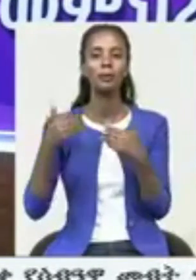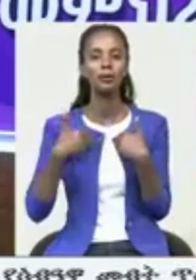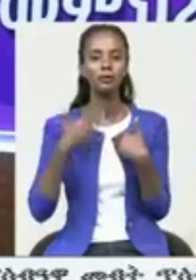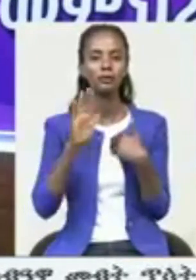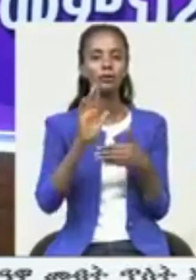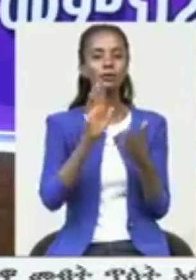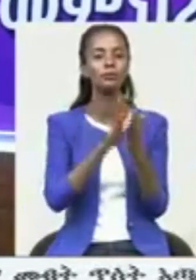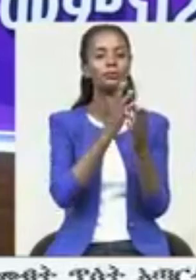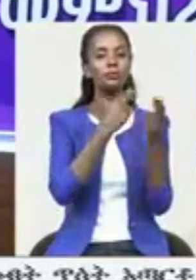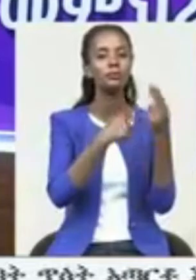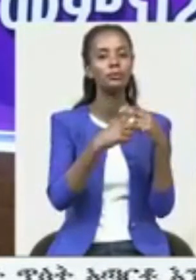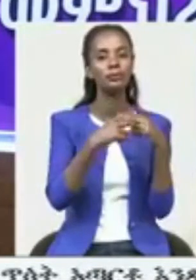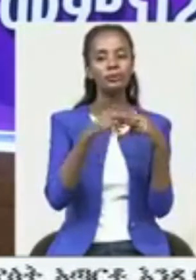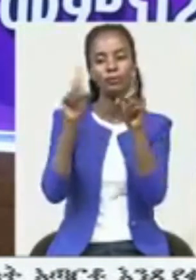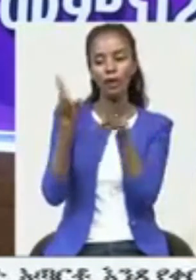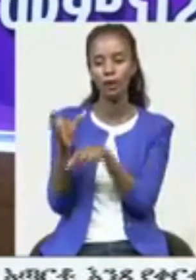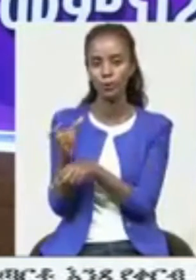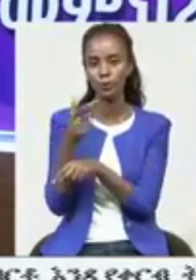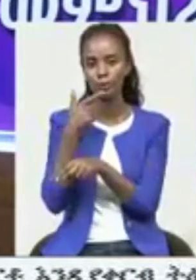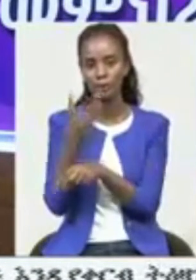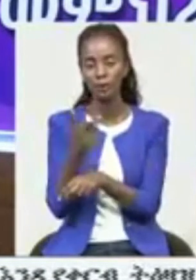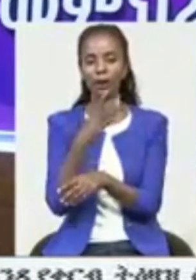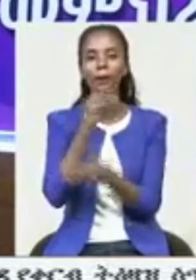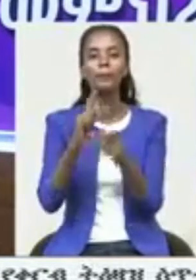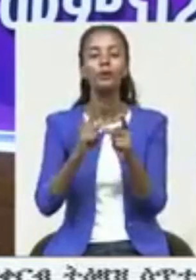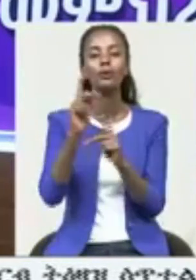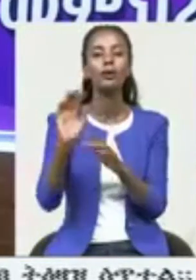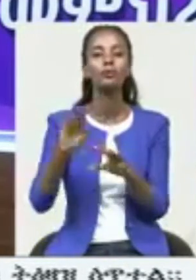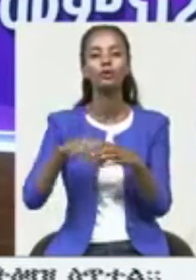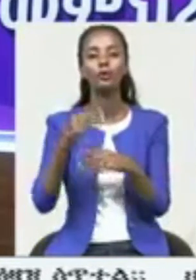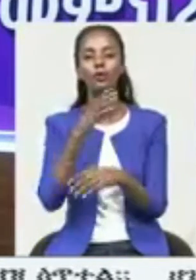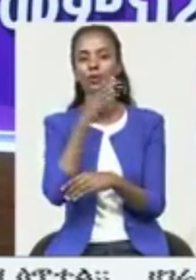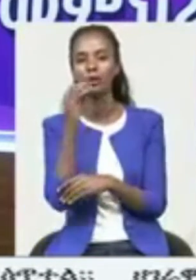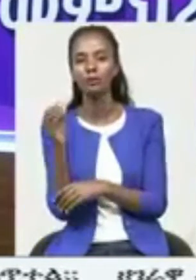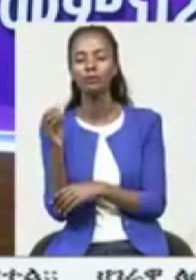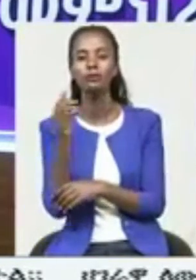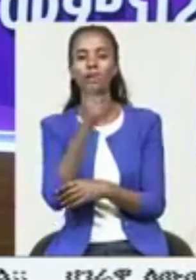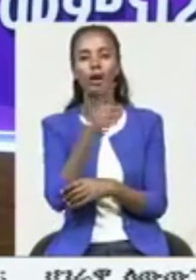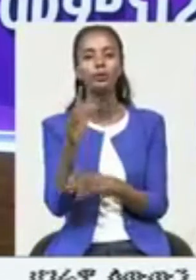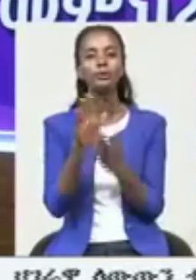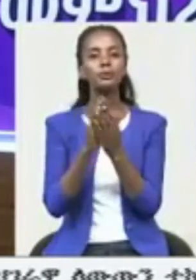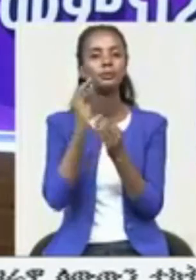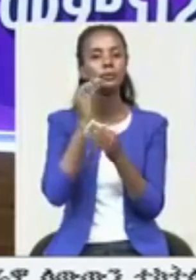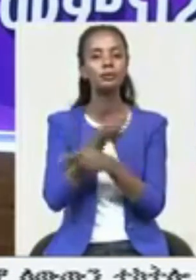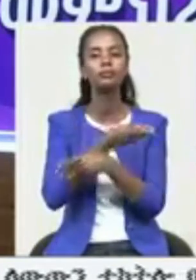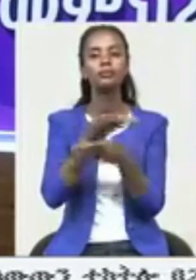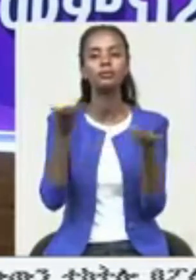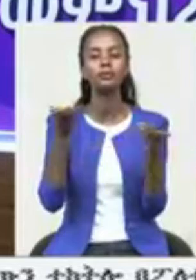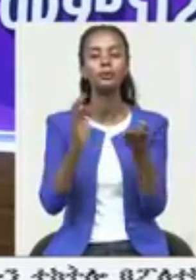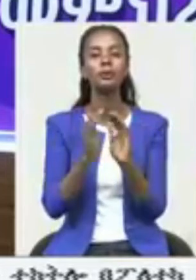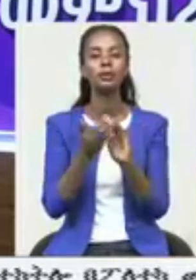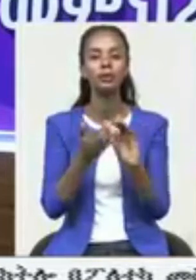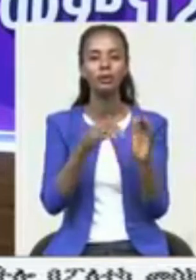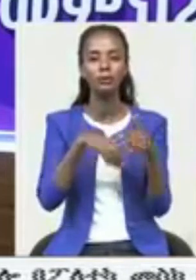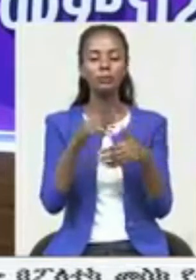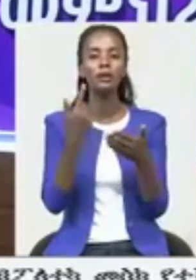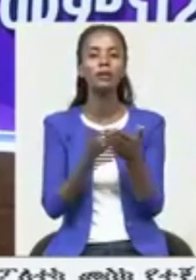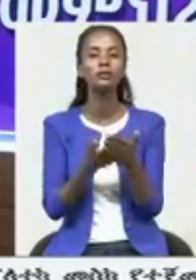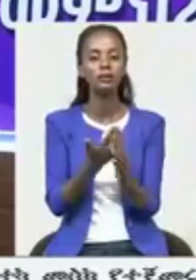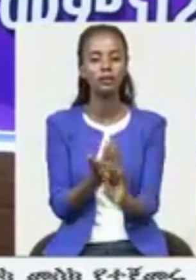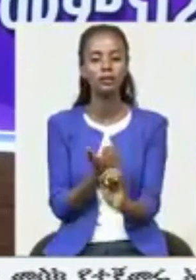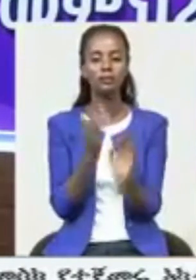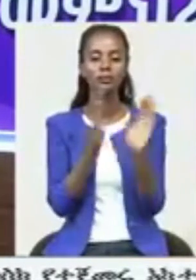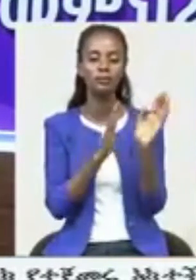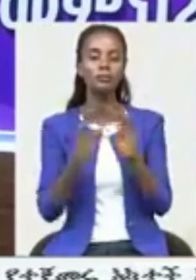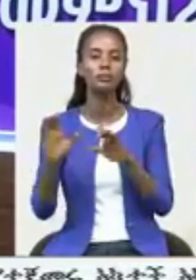በሬዲዮ ፕሮግራም አለ። ስለዚህ ፕሮግራሙ ይወጣና ለእያንዳንዱ ትምህርት ቤት የሚሰራጭበት ሁኔታ የሚጠር ለዚህ ነው። አሁን ቅድመ